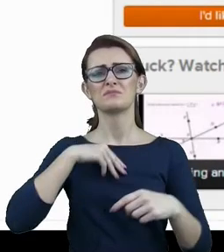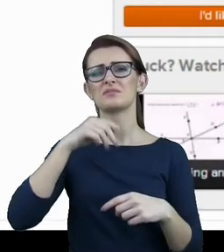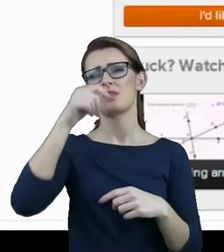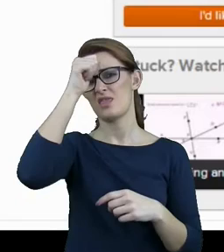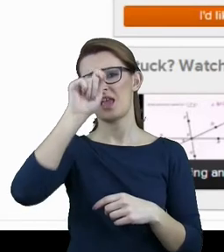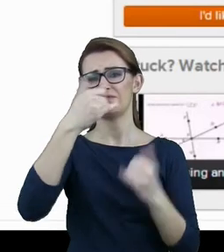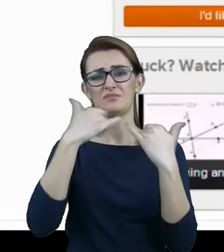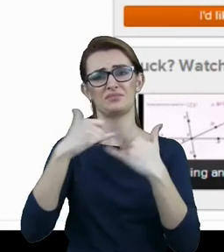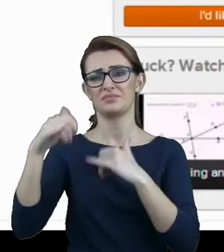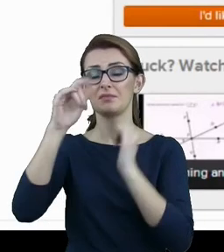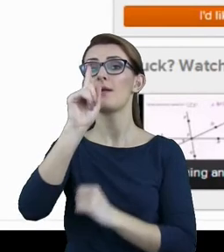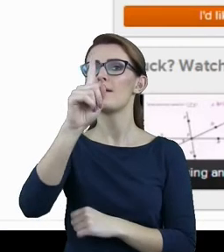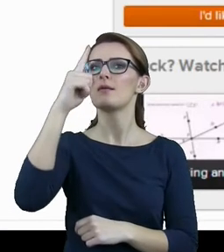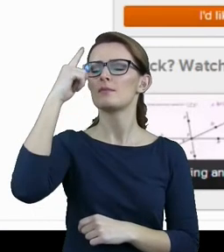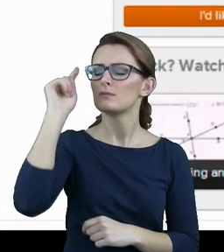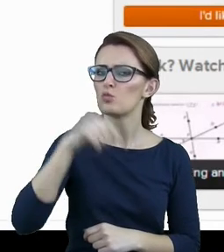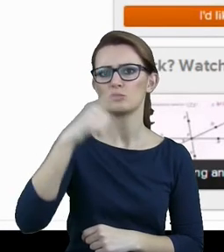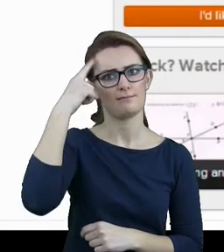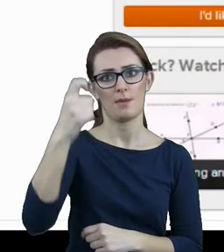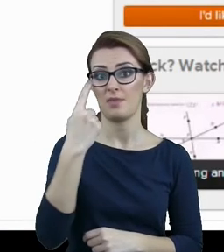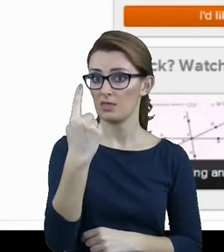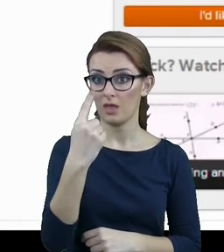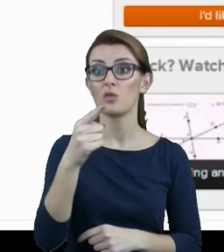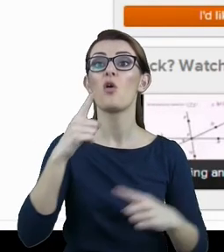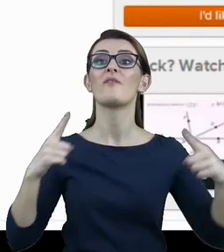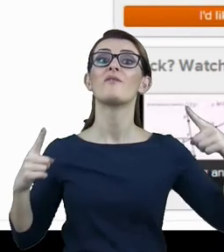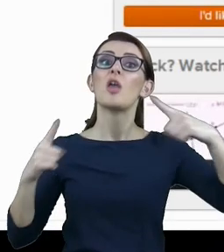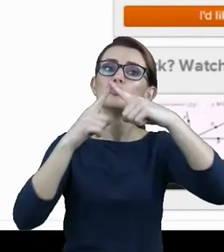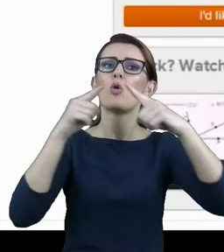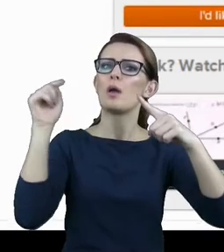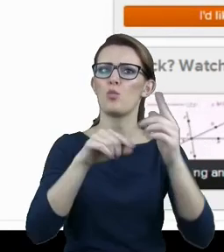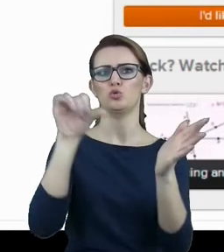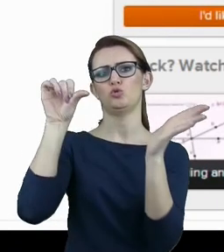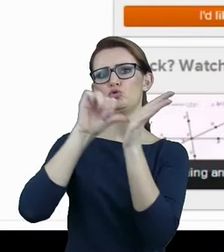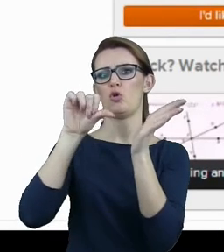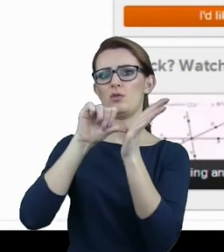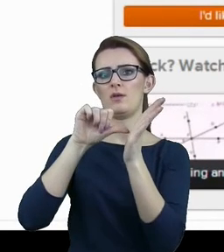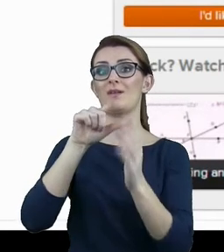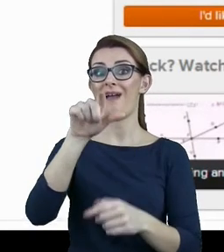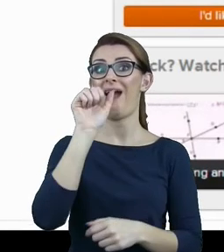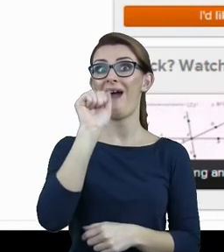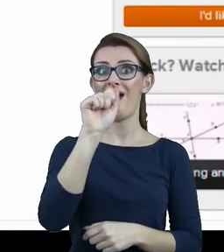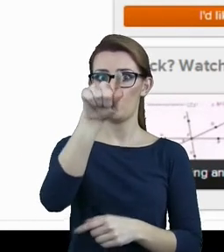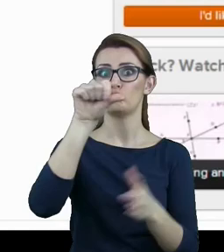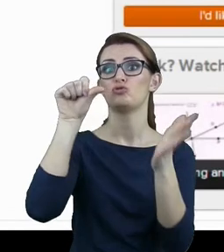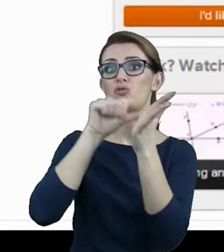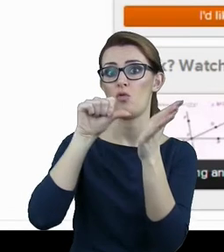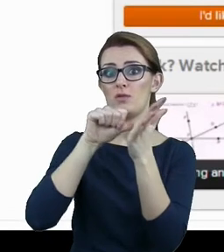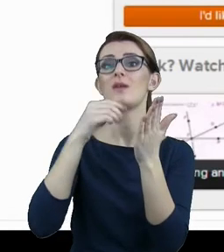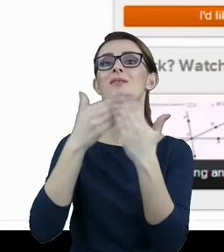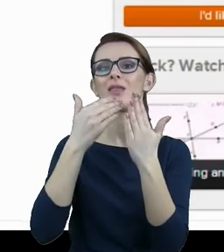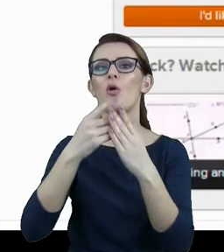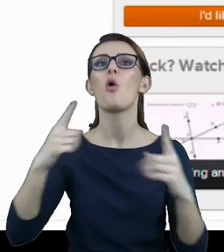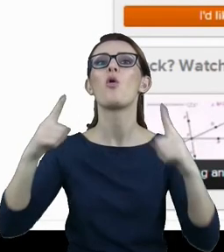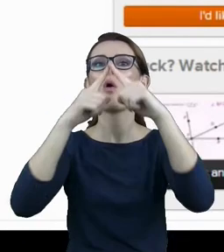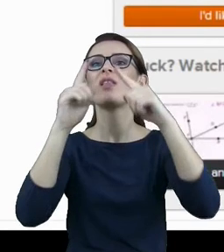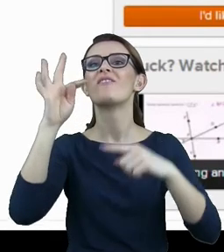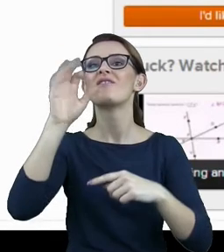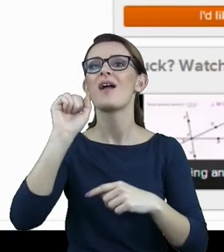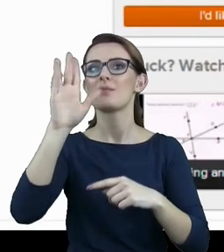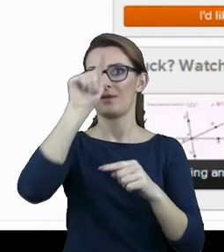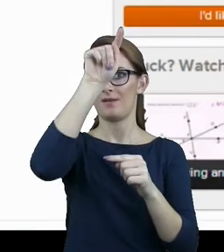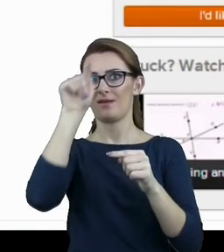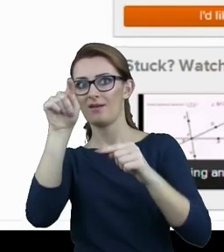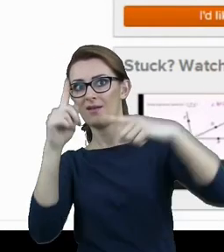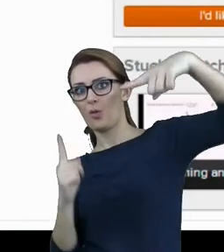Możemy kąty nazywać w dowolną stronę, ale pamiętaj, aby wierzchołek znalazł się w środku. A jest w środku,